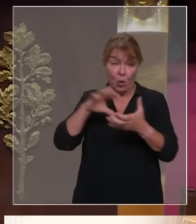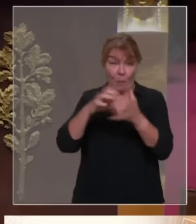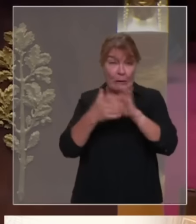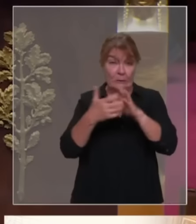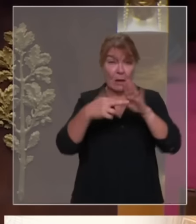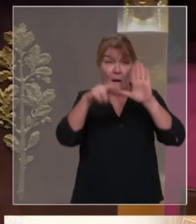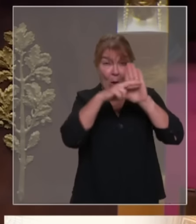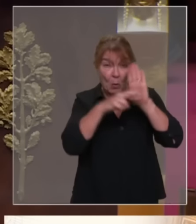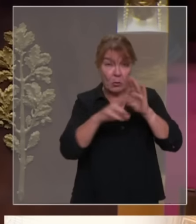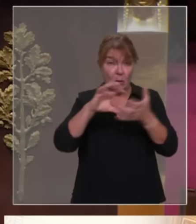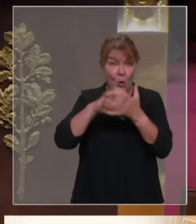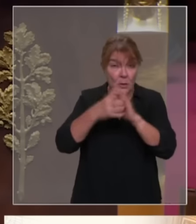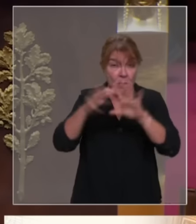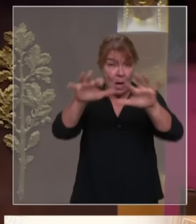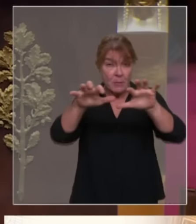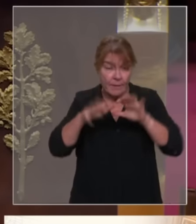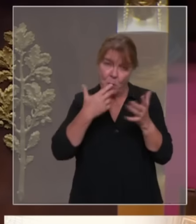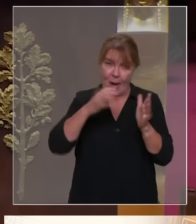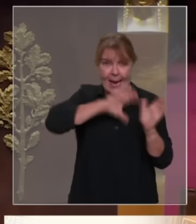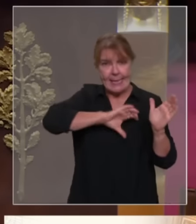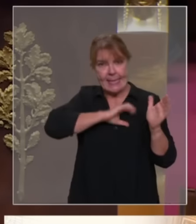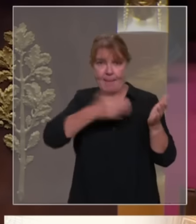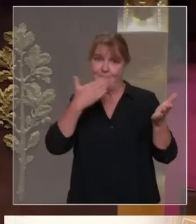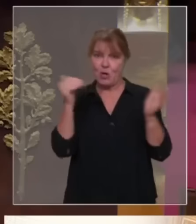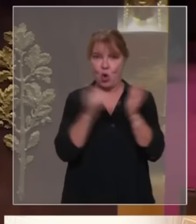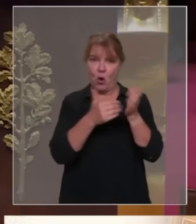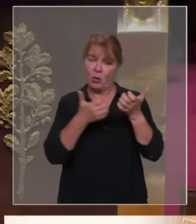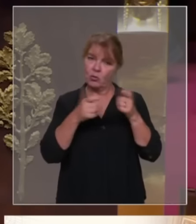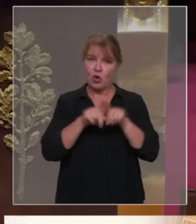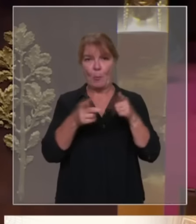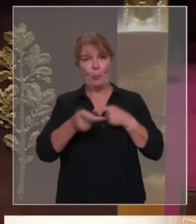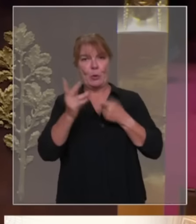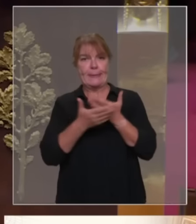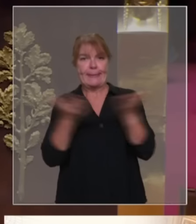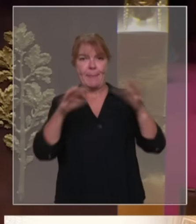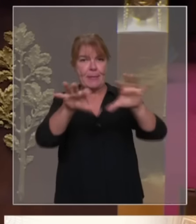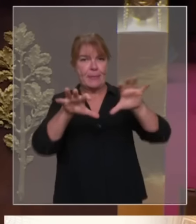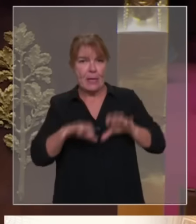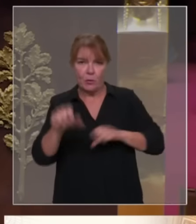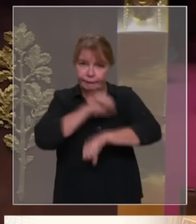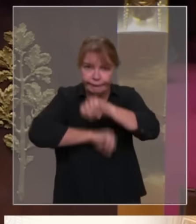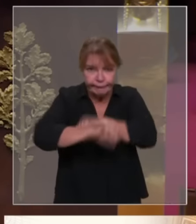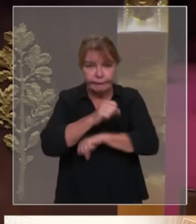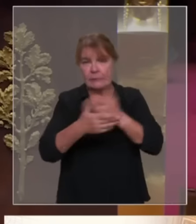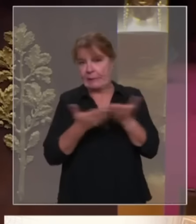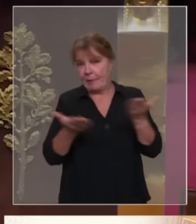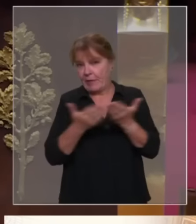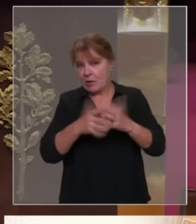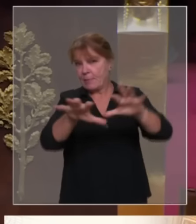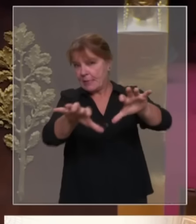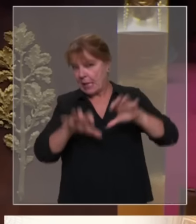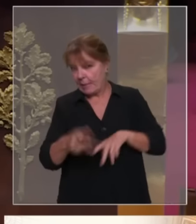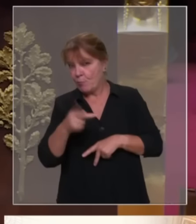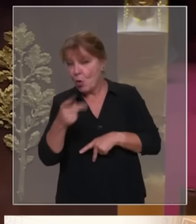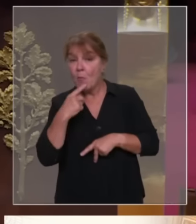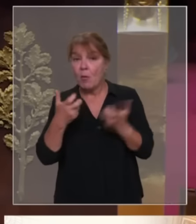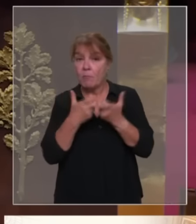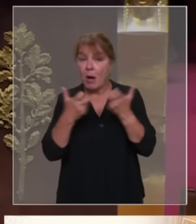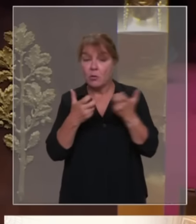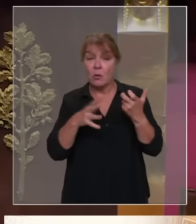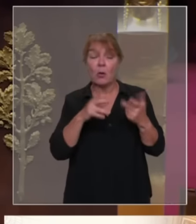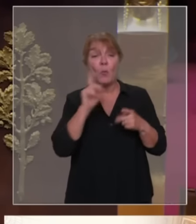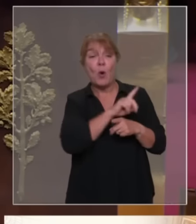de la réglementation. Et nous ferons remonter du terrain les propositions concrètes de simplification pour lesquelles nous